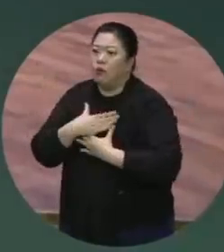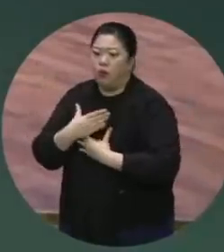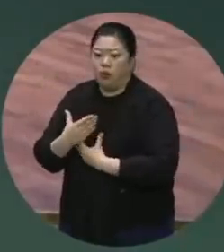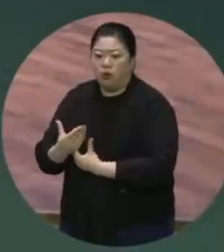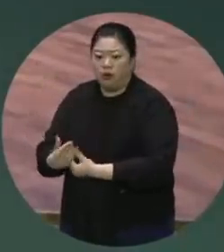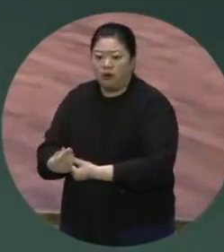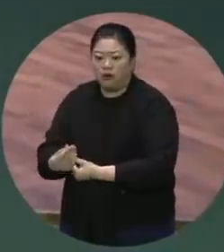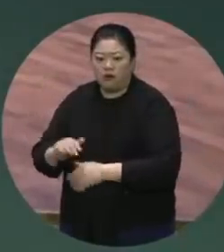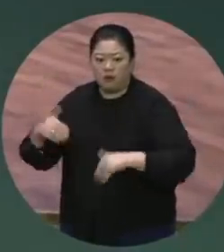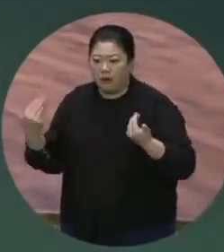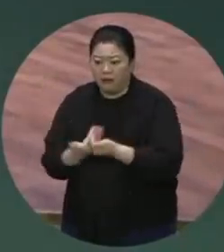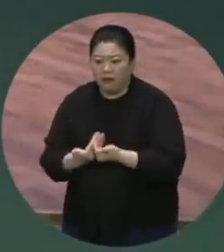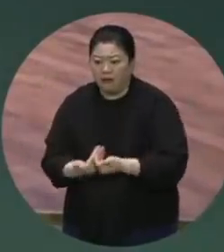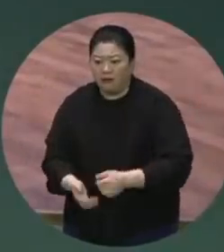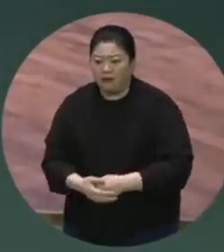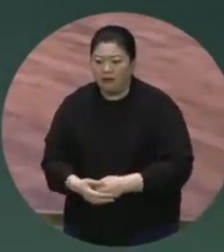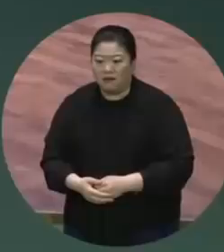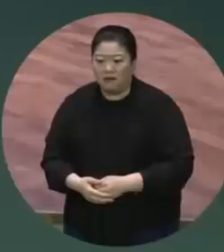8장